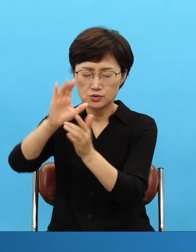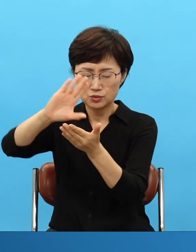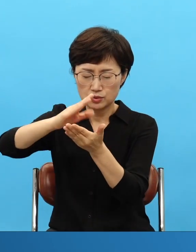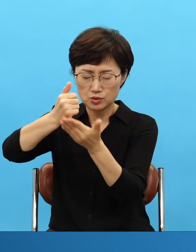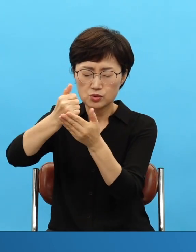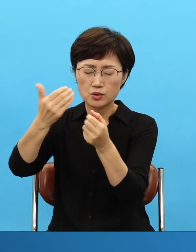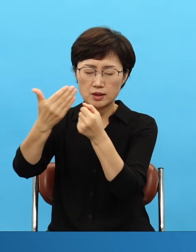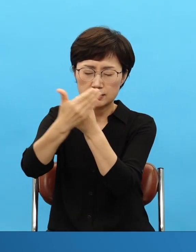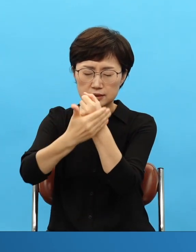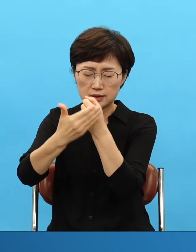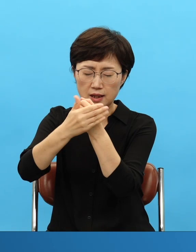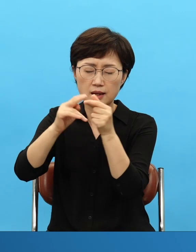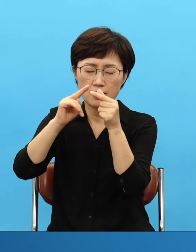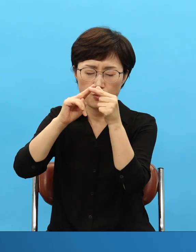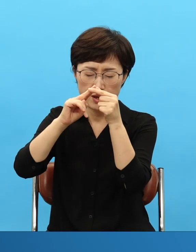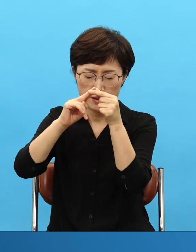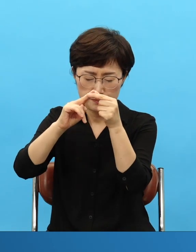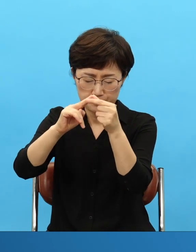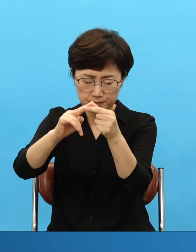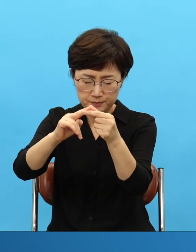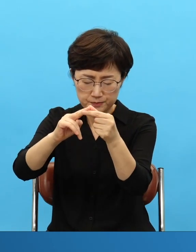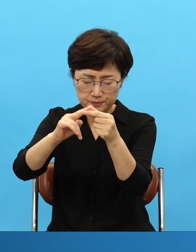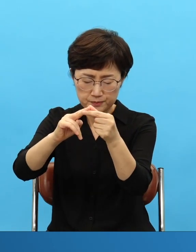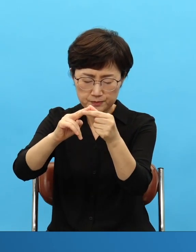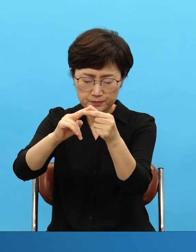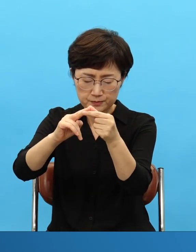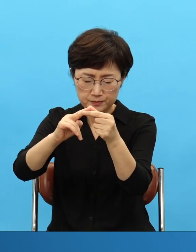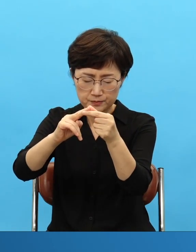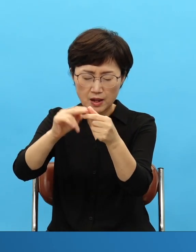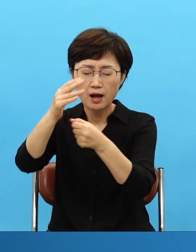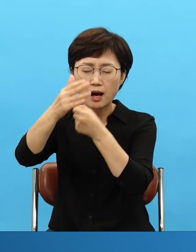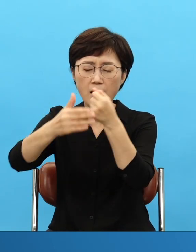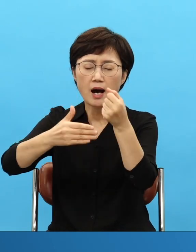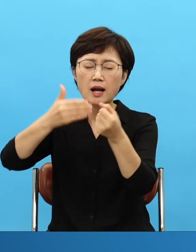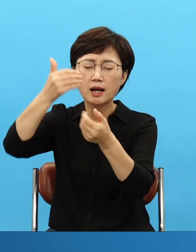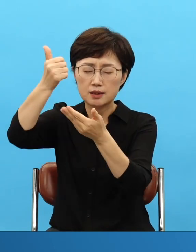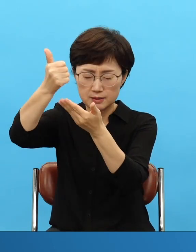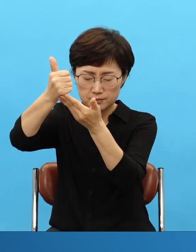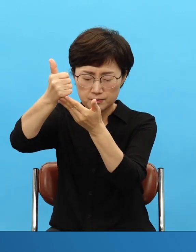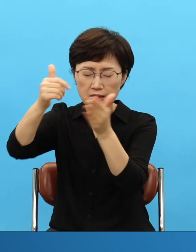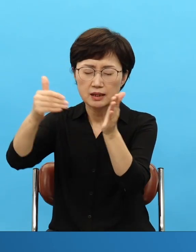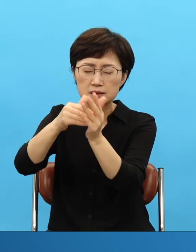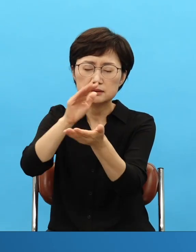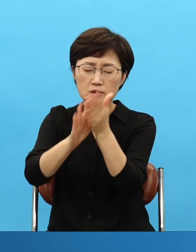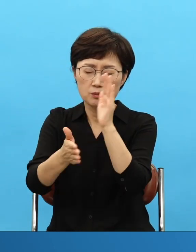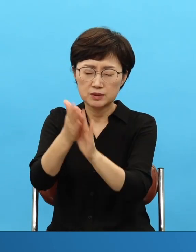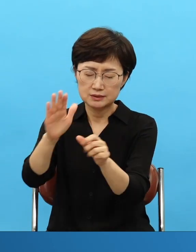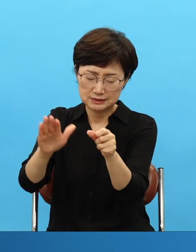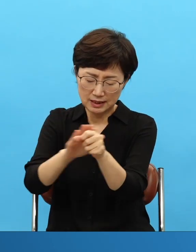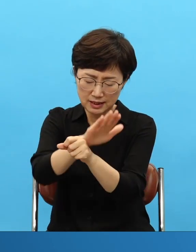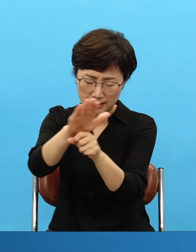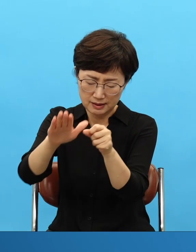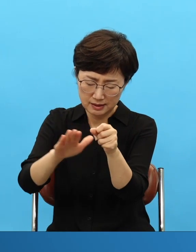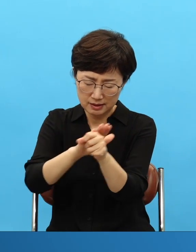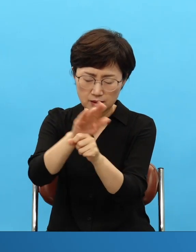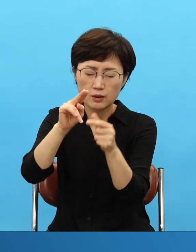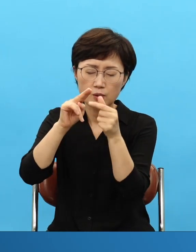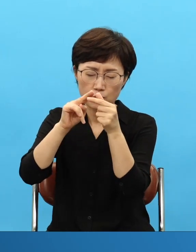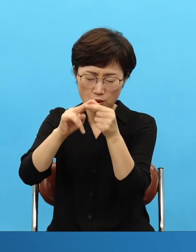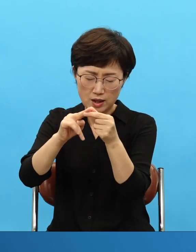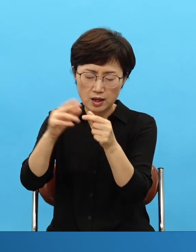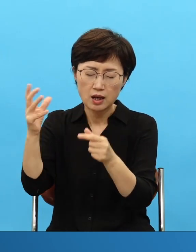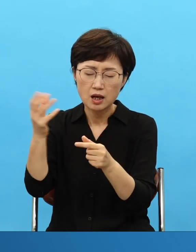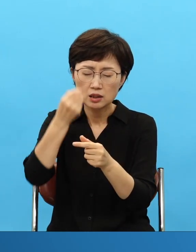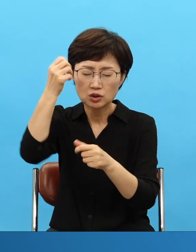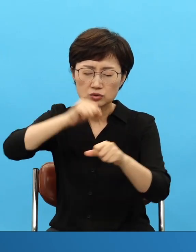그리스도의 은혜와 And now may the grace of our Lord Jesus Christ, the solution to all problems, 하나님의 무한하신 사랑하심과 infinite love of God,